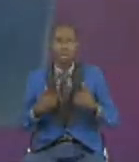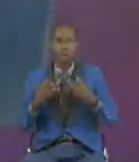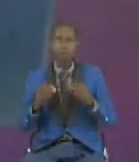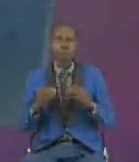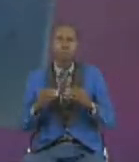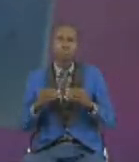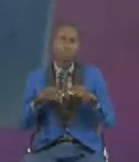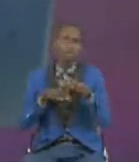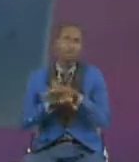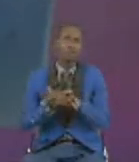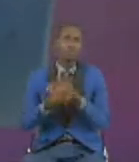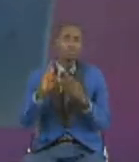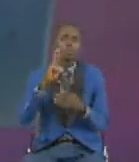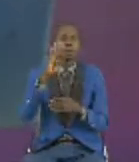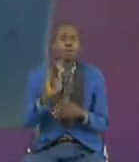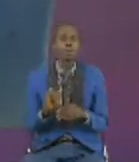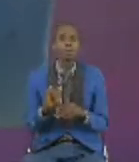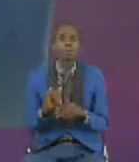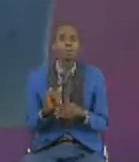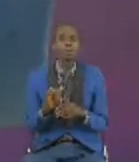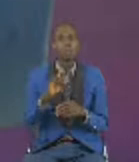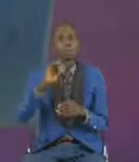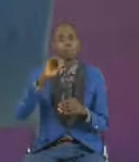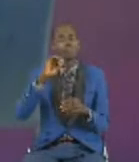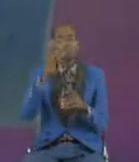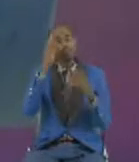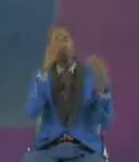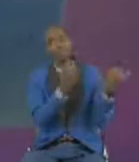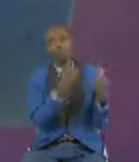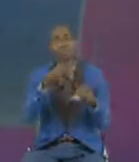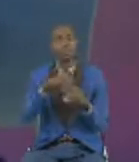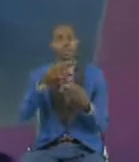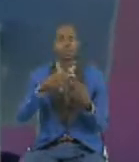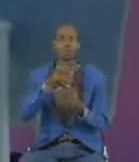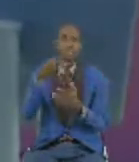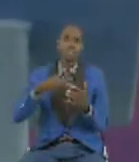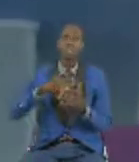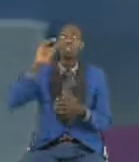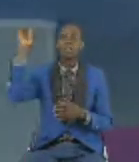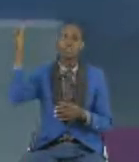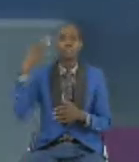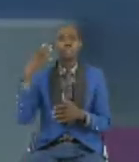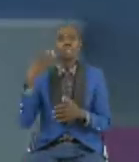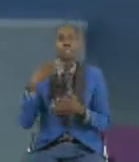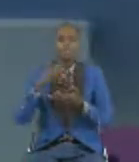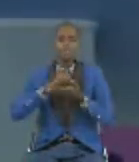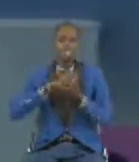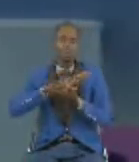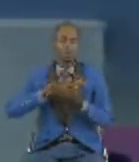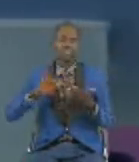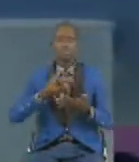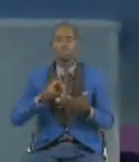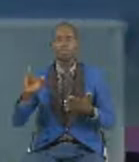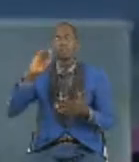cette grâce. La grâce salvatrice, dans cette grâce, la grâce qui sanctifie,